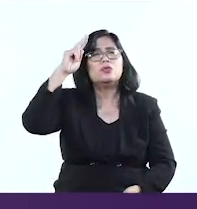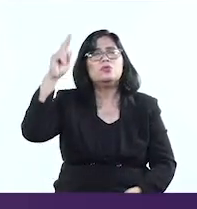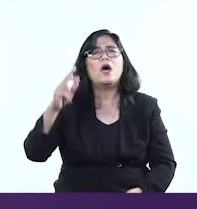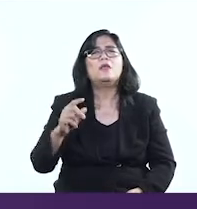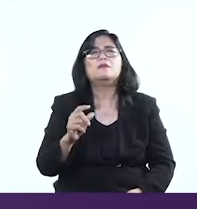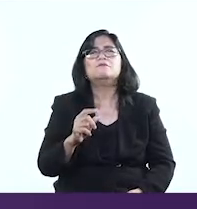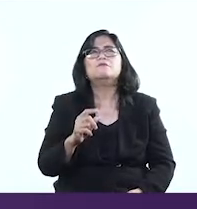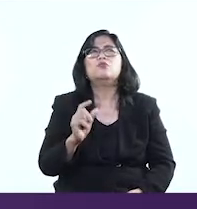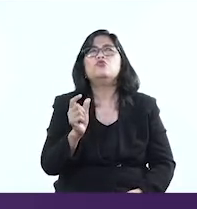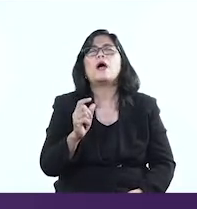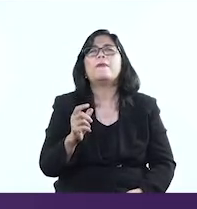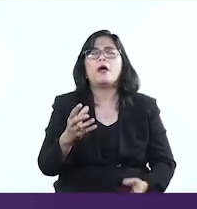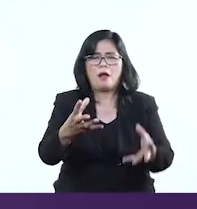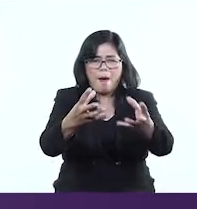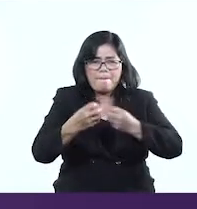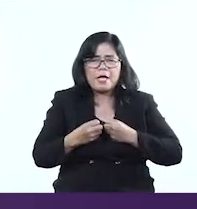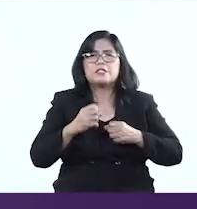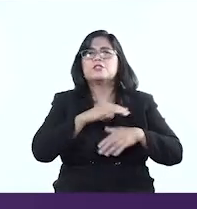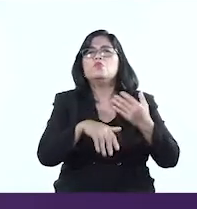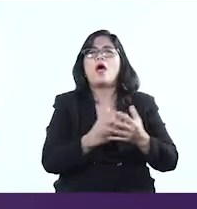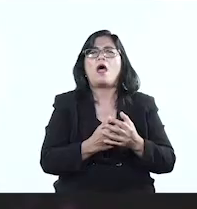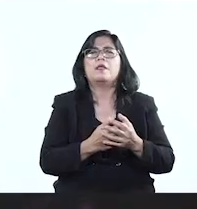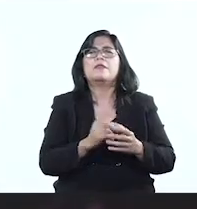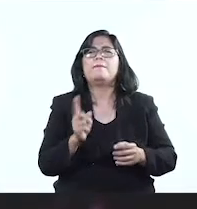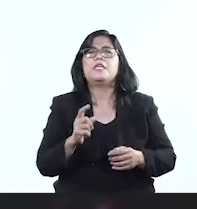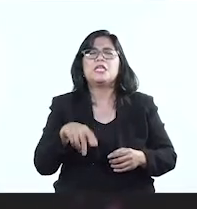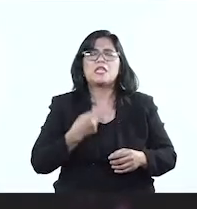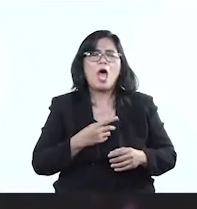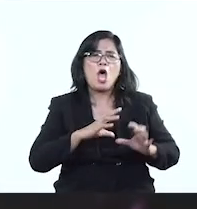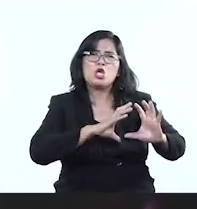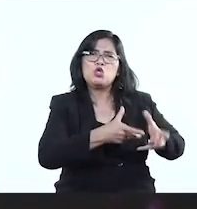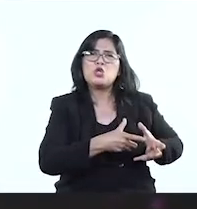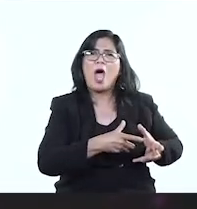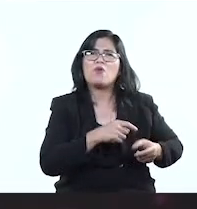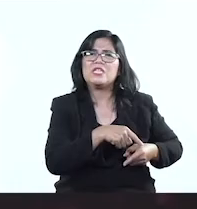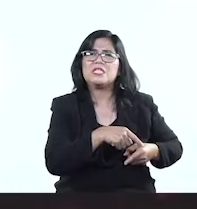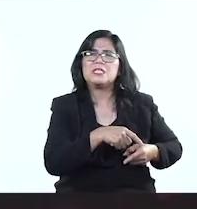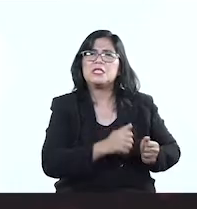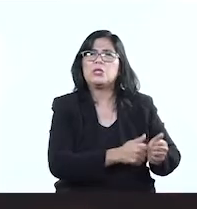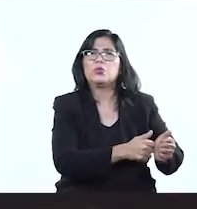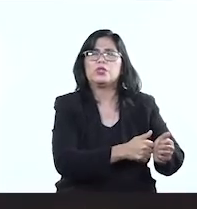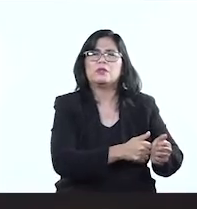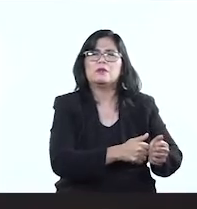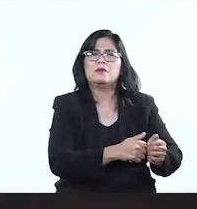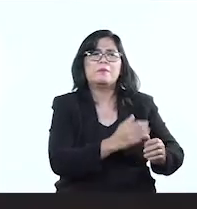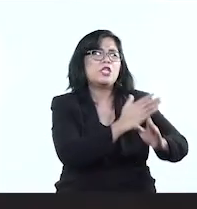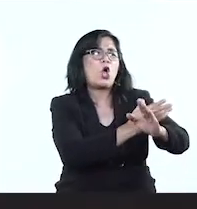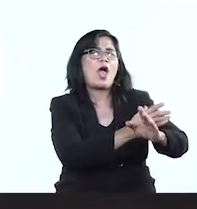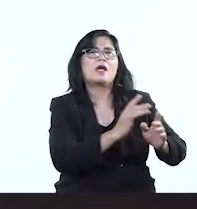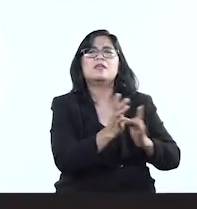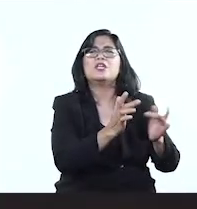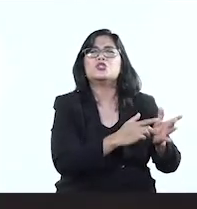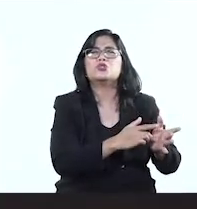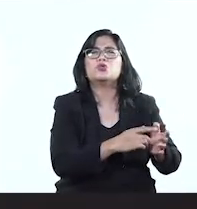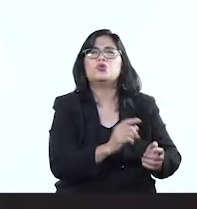segalanya Hai kalau kemudian sales kompromi betapa saya dapatkan segalanya tapi sel sangkal Yesus Hai